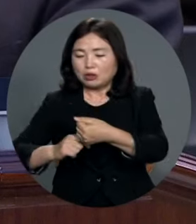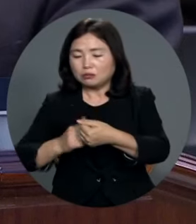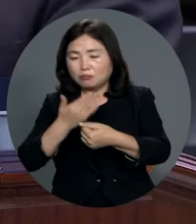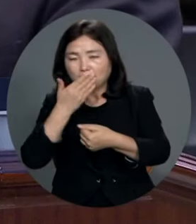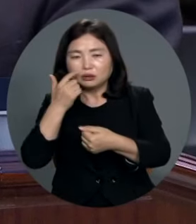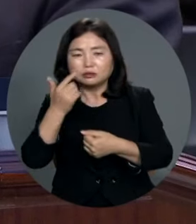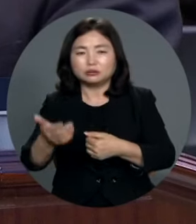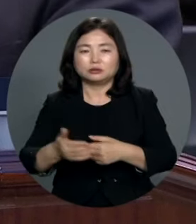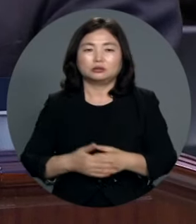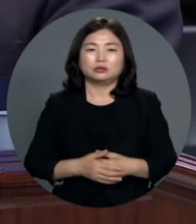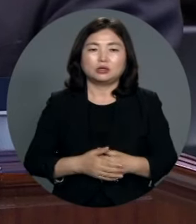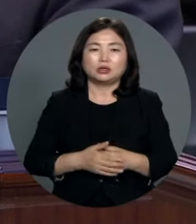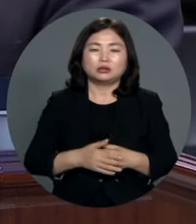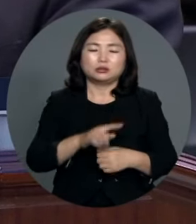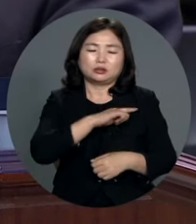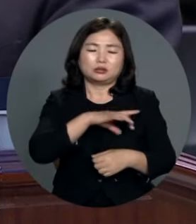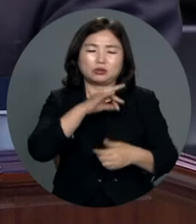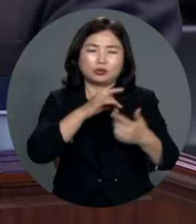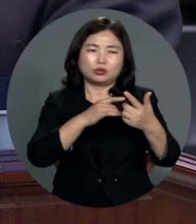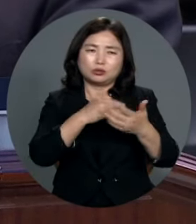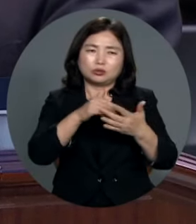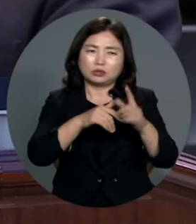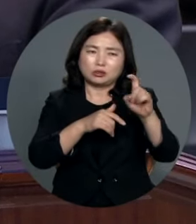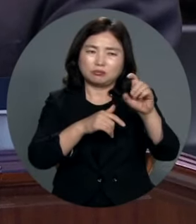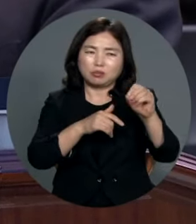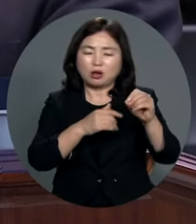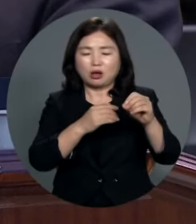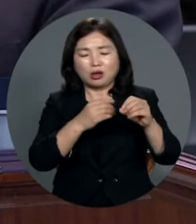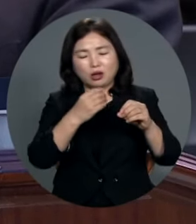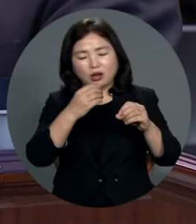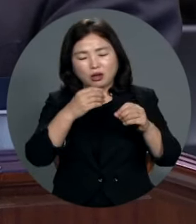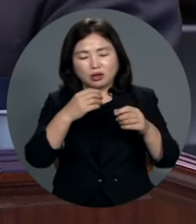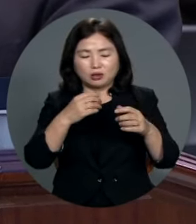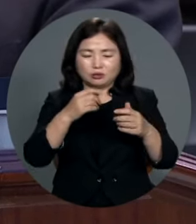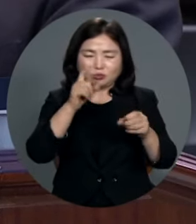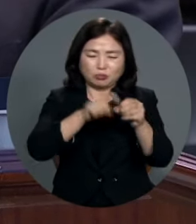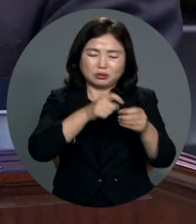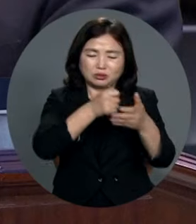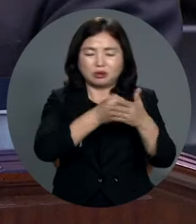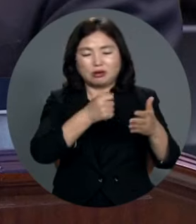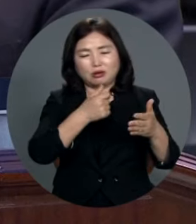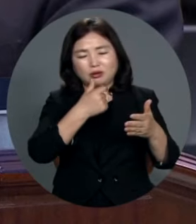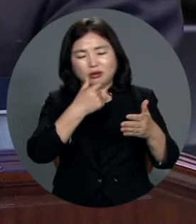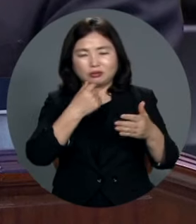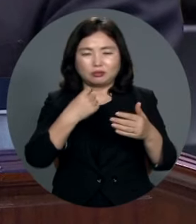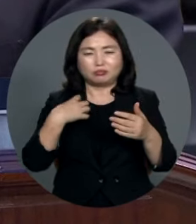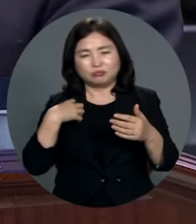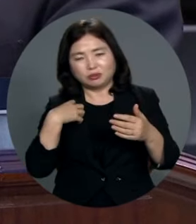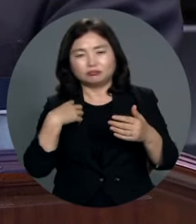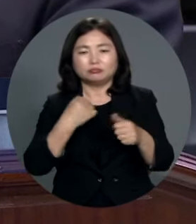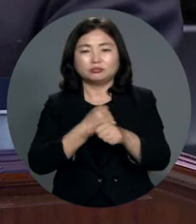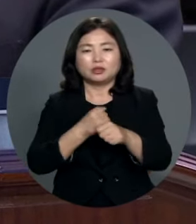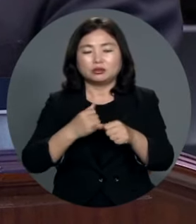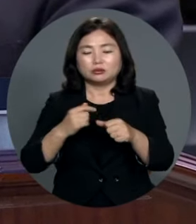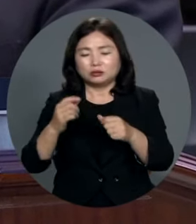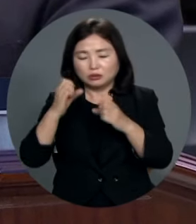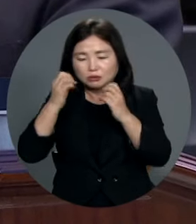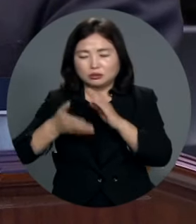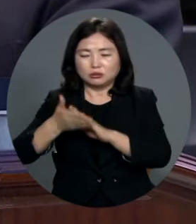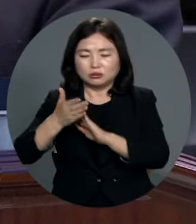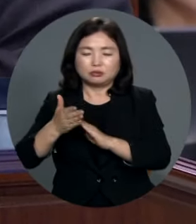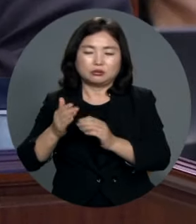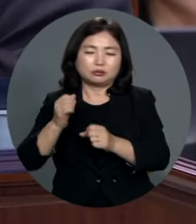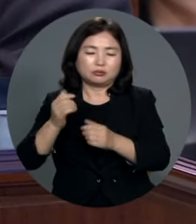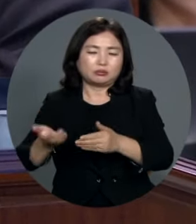당초에 지나치게 너무 많은 목표를 잡았는거다 그래서 성공하기가 매우 어려운 신도시를 만들었다고